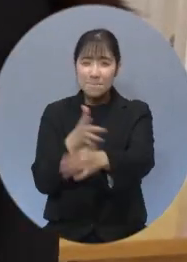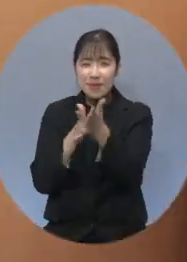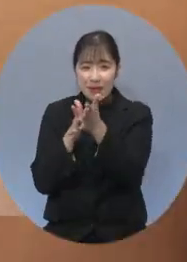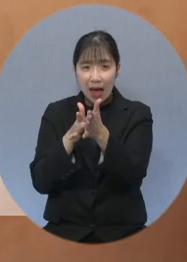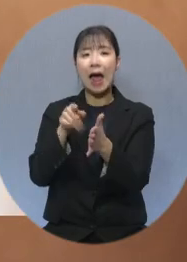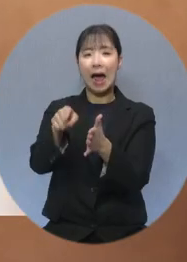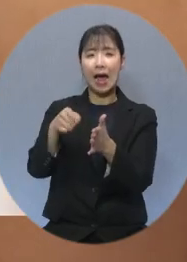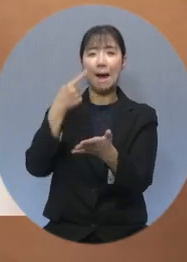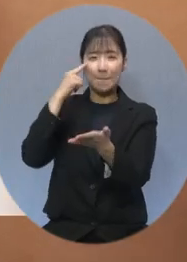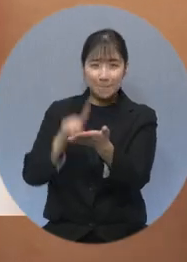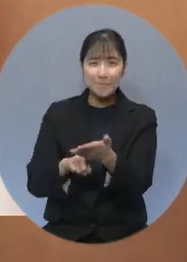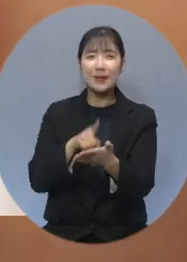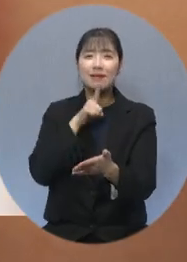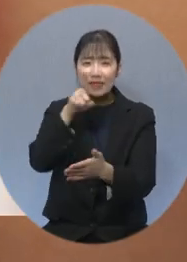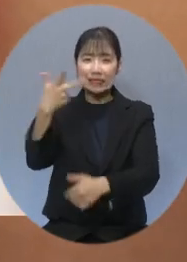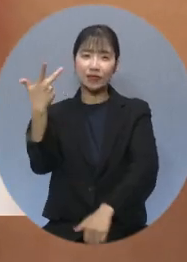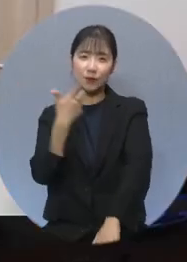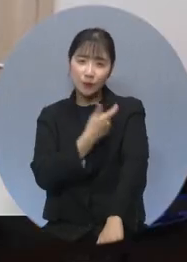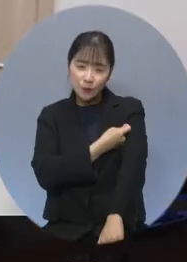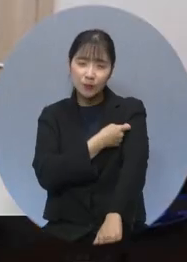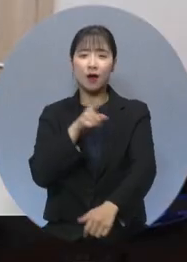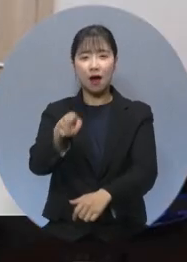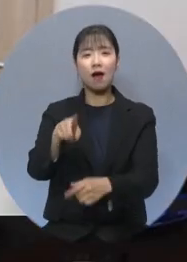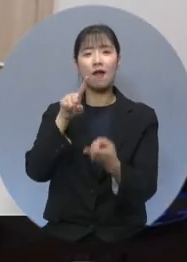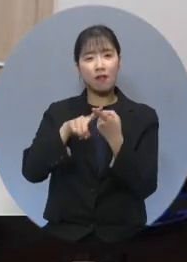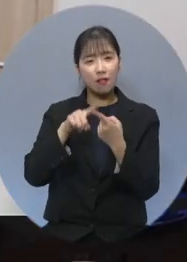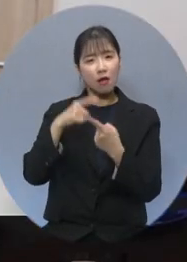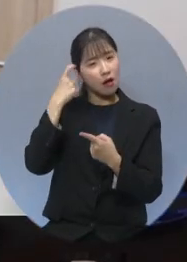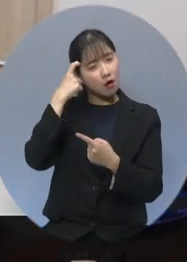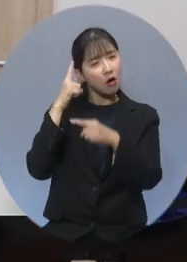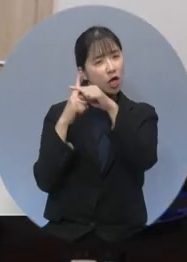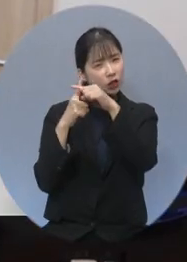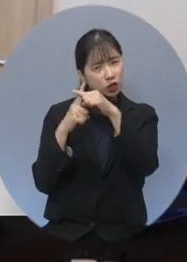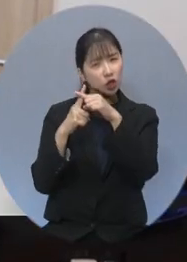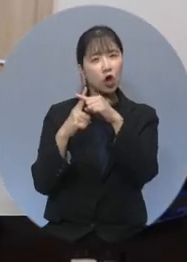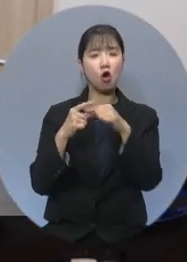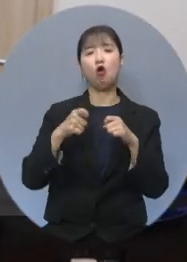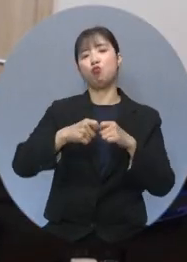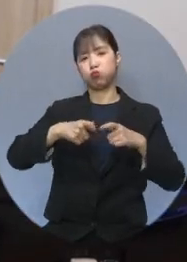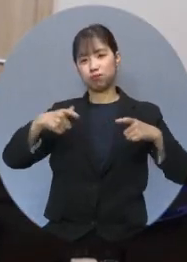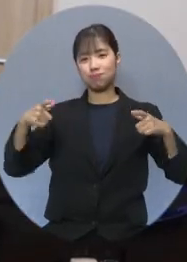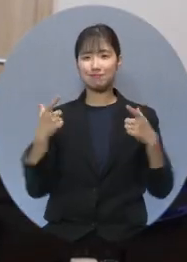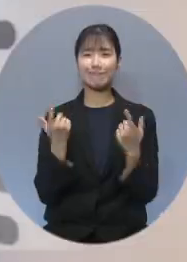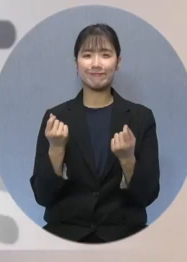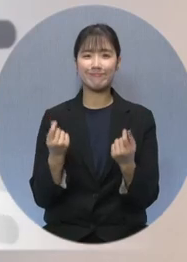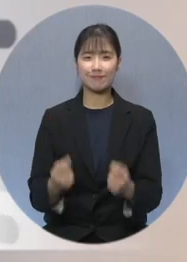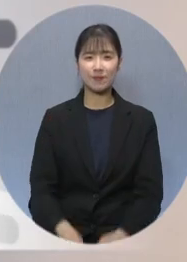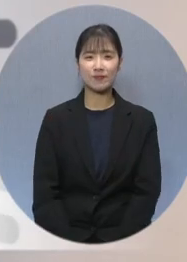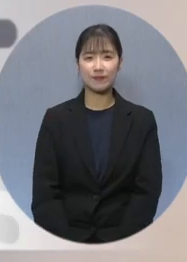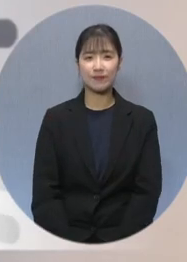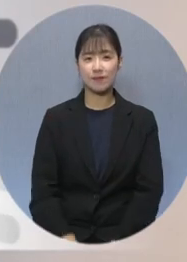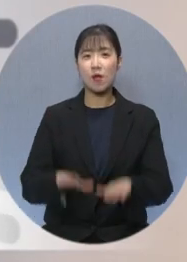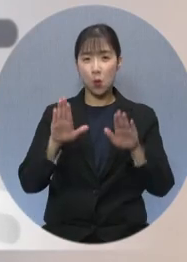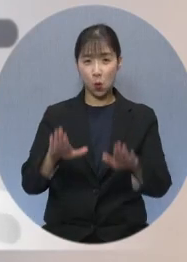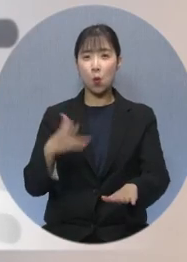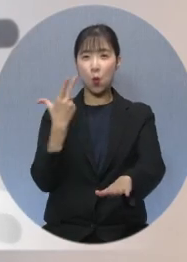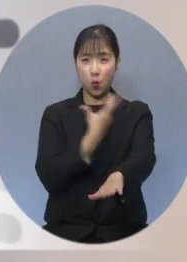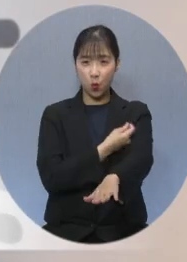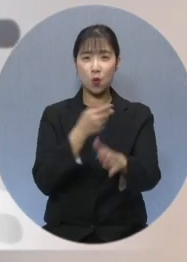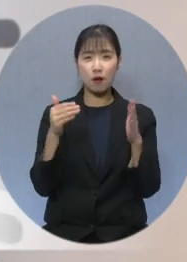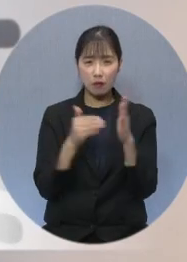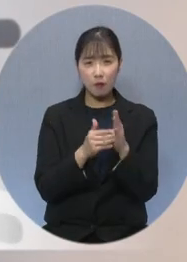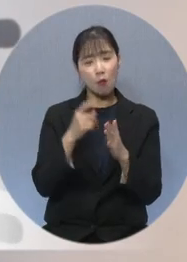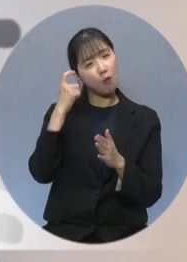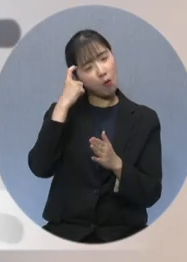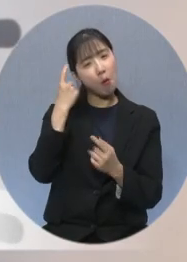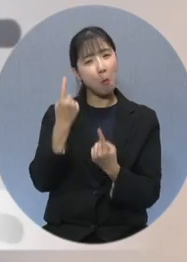통해 백신 접종에 대한 긍정적 인식이 높아진 것을 확인할 수 있었습니다. 오늘 접종을 했는데요.